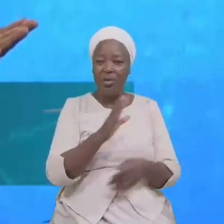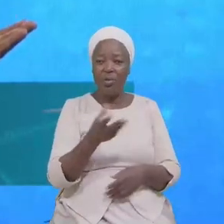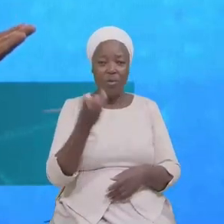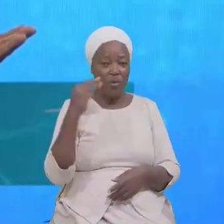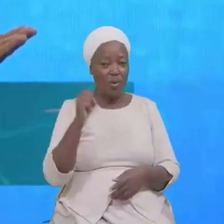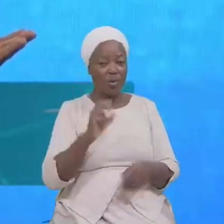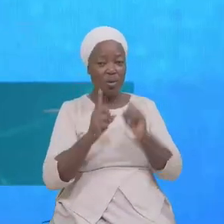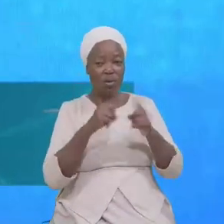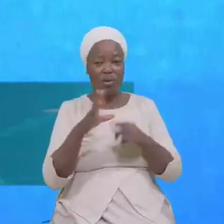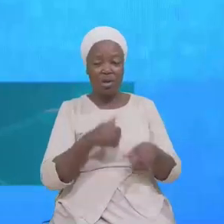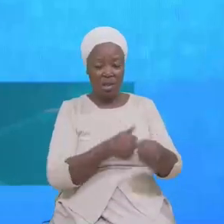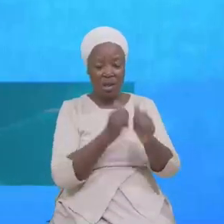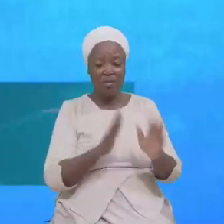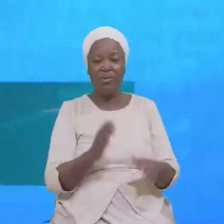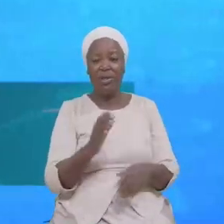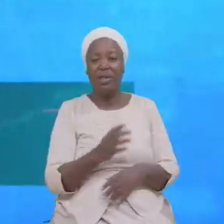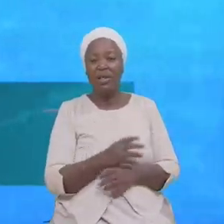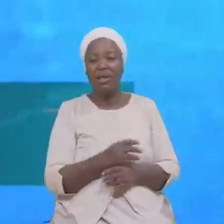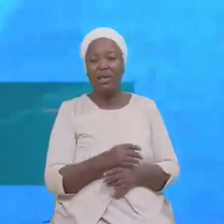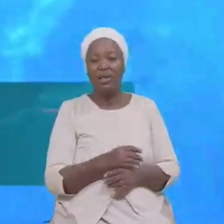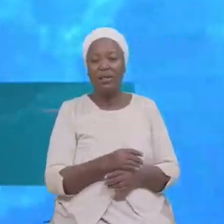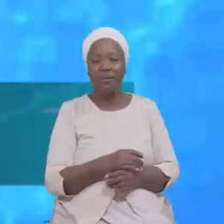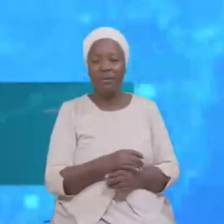Il parlait donc à ses apôtres.